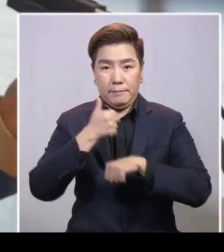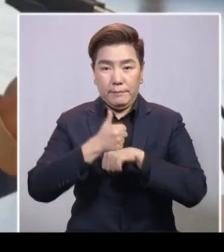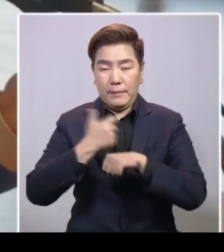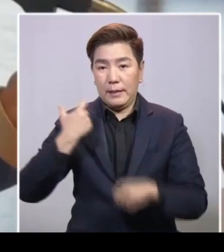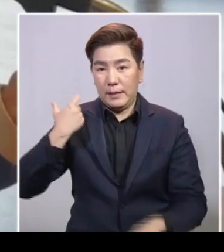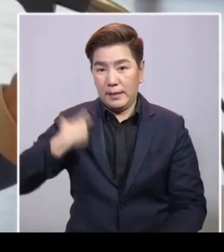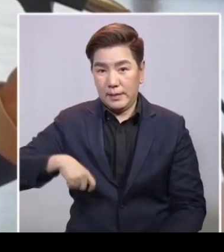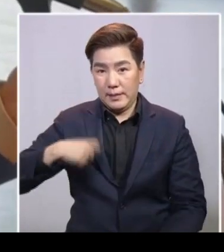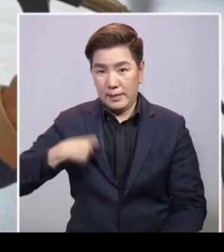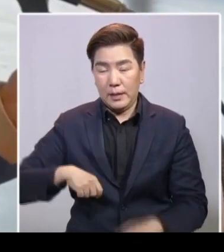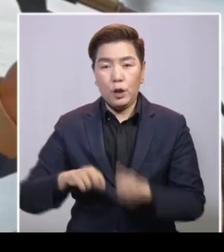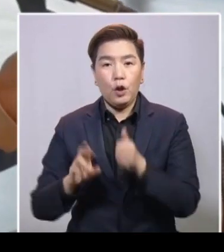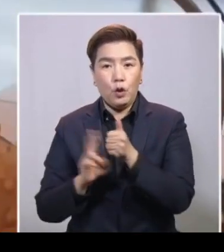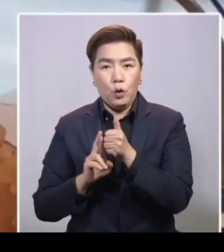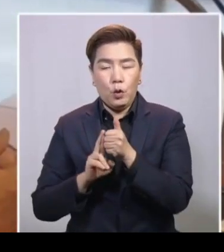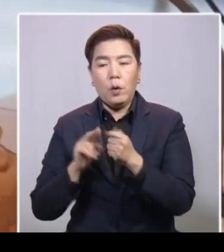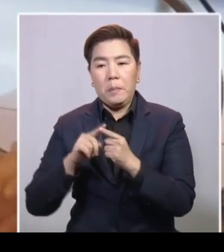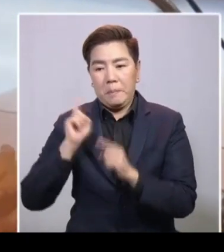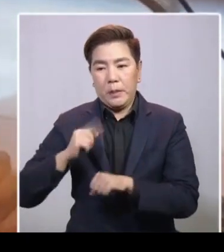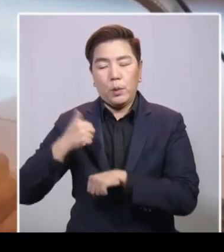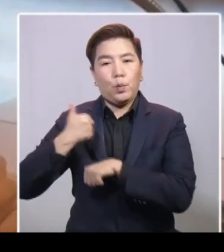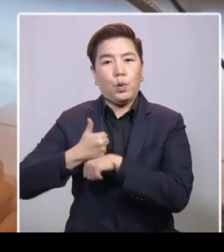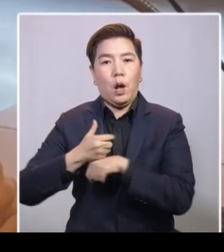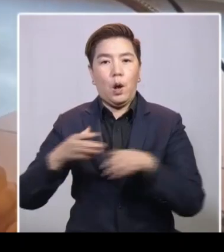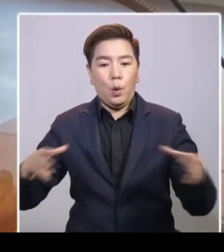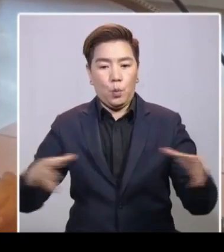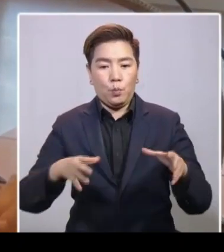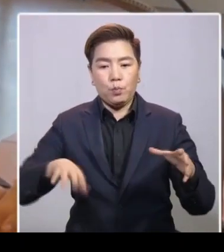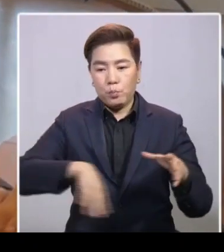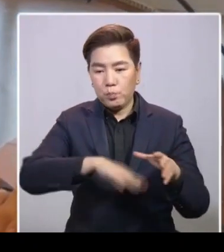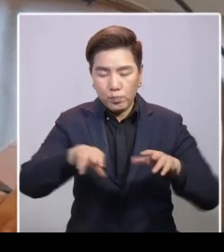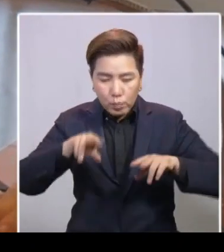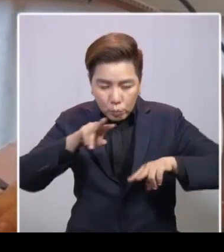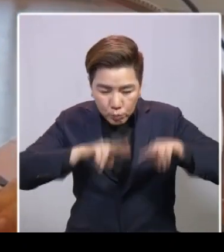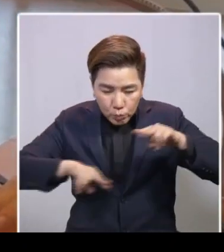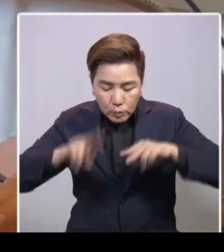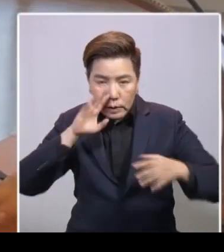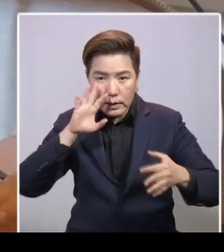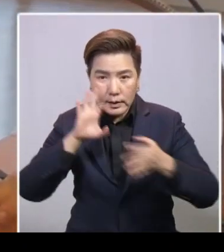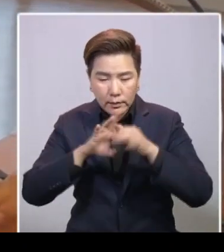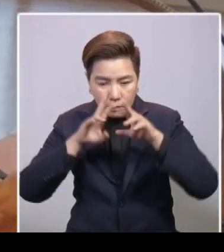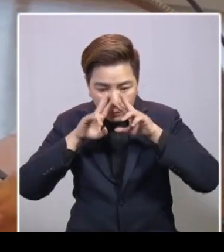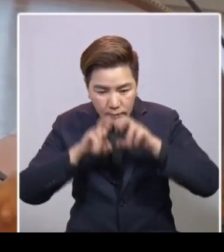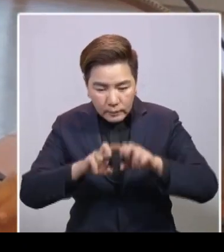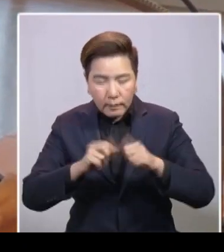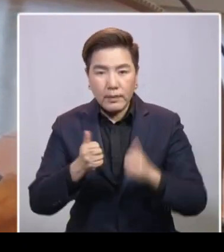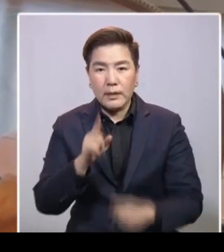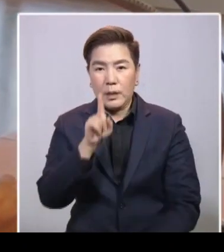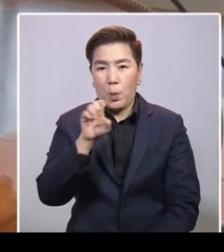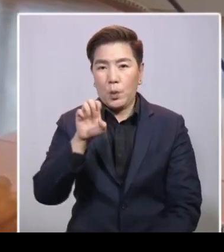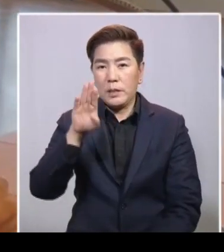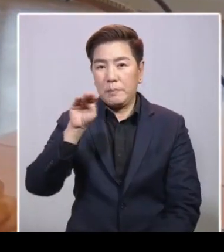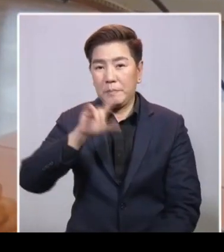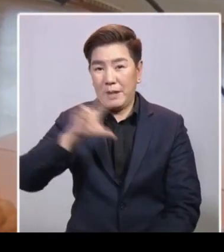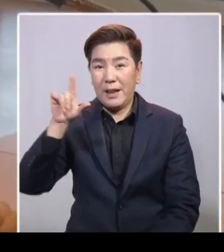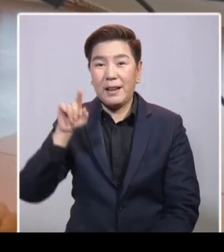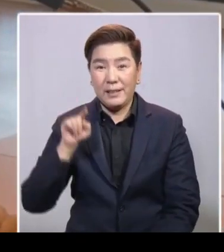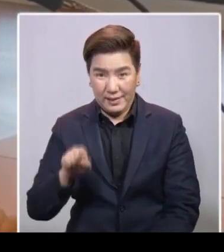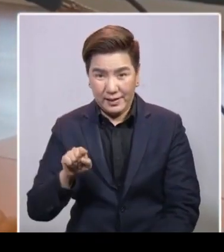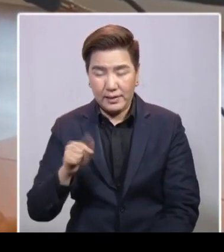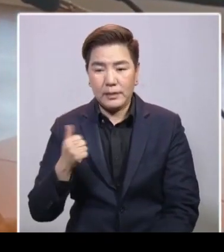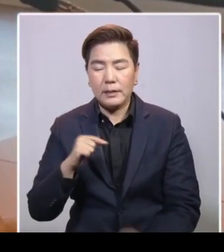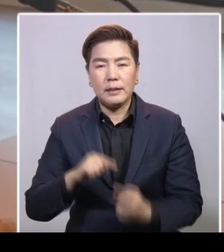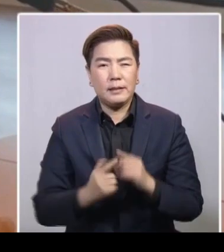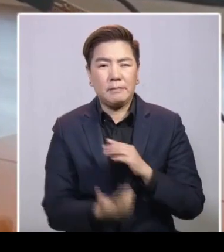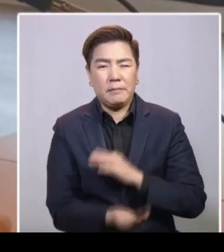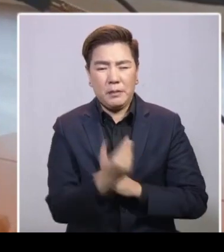อัยการสำนักงานการสอบสวนในฐานะที่เป็นหัวหน้าชุดคณะทำงานตรวจสอบกำกับการสอบสวนคดี 140ล้านเนี่ยแหละนะครับวันนี้ช่วง